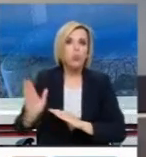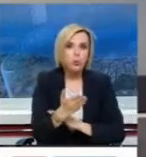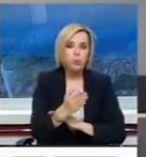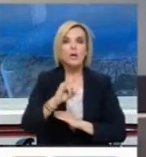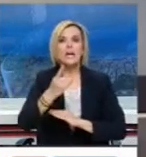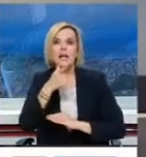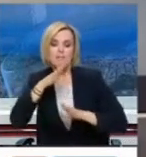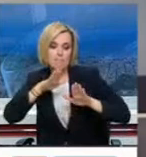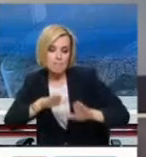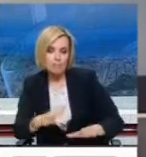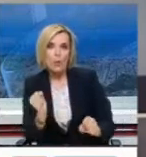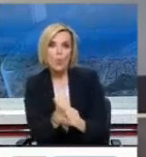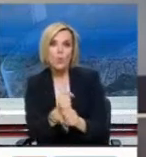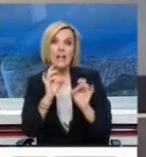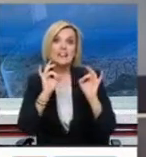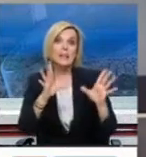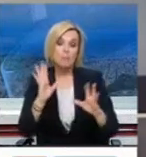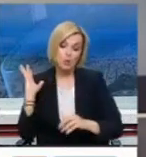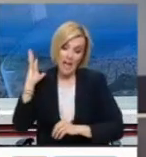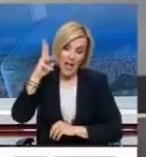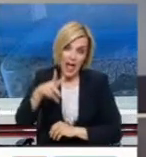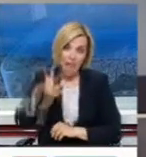αναστολής σύμβασης εργασίας μέχρι τις